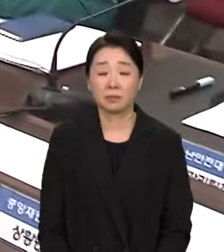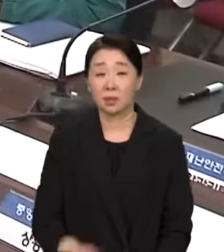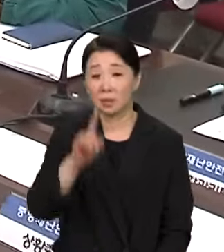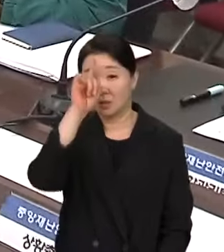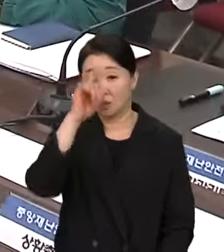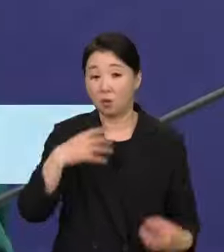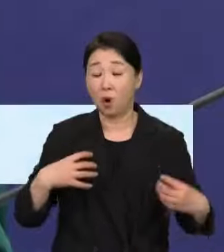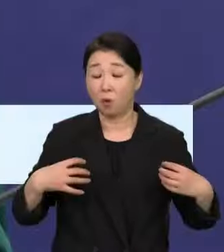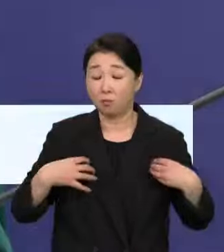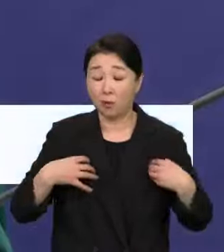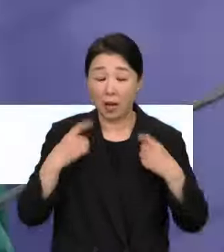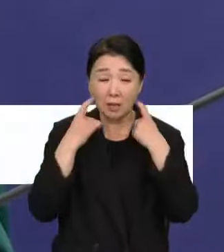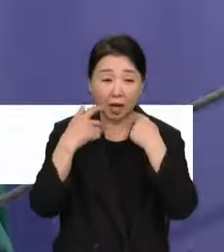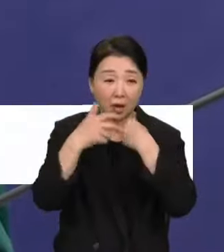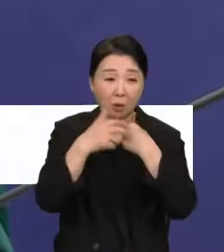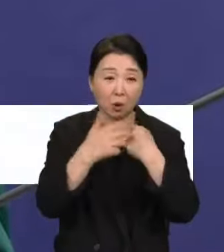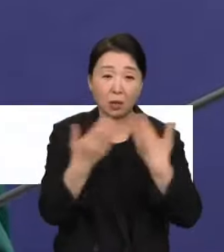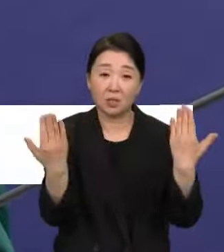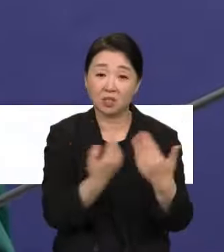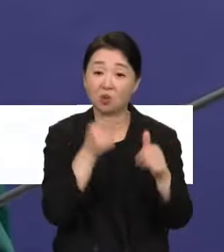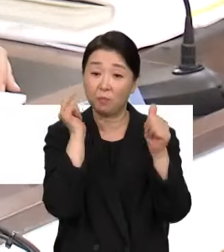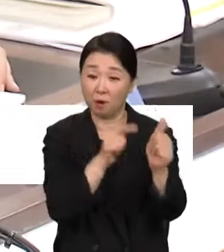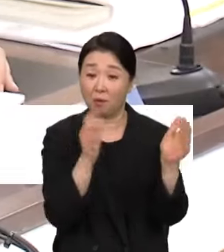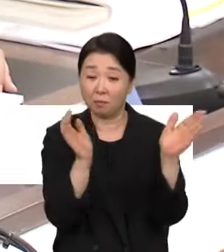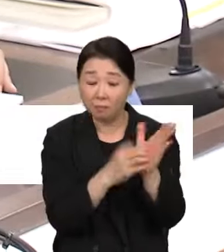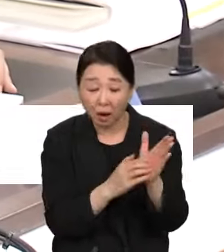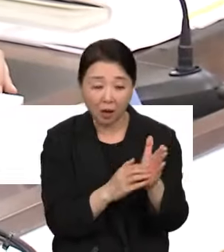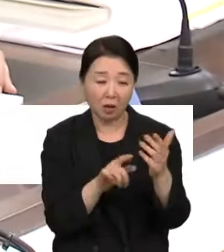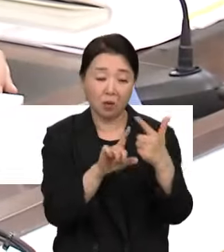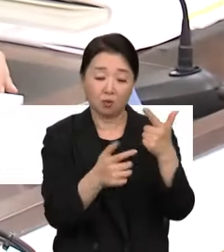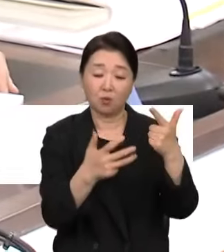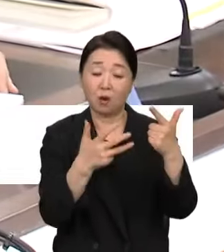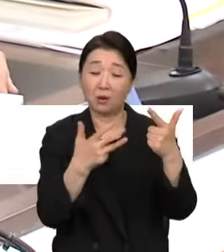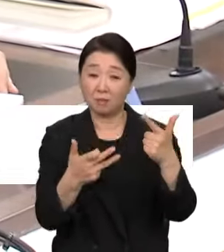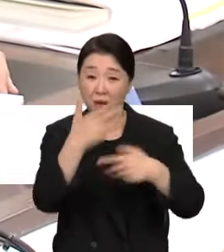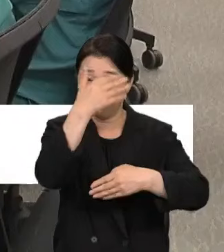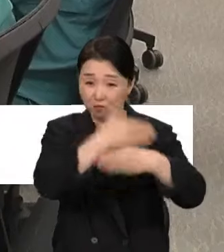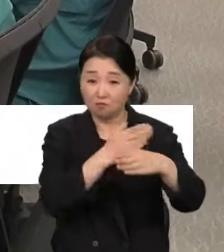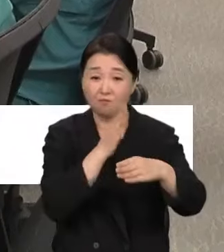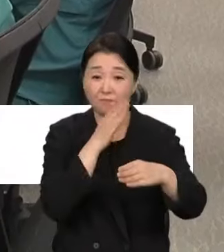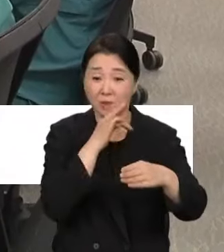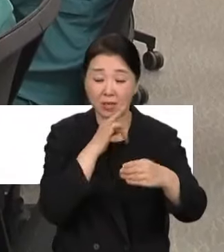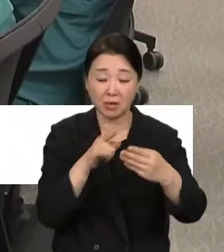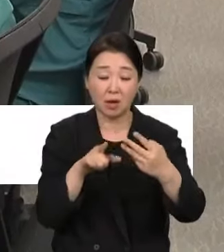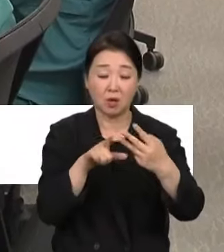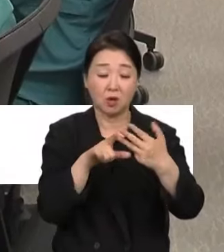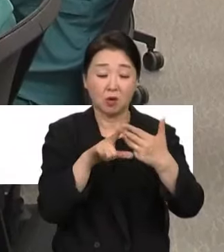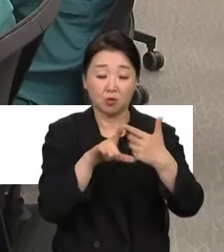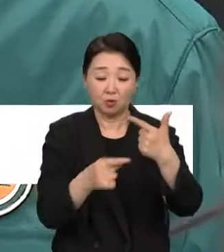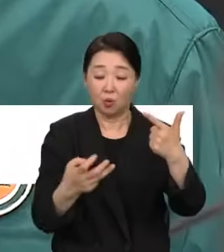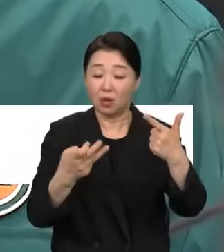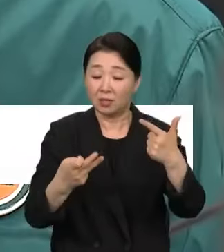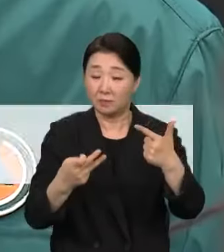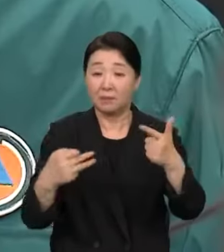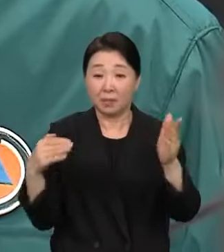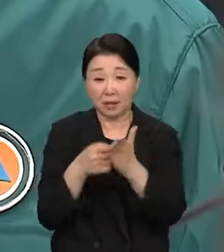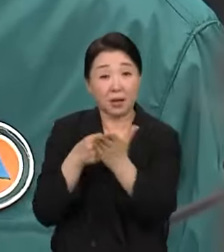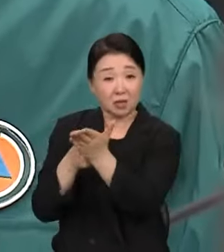정부가 개원이들에게 진료 명령을 내리고 오는 18일에 문을 닫으려면 13일까지 신고하라고